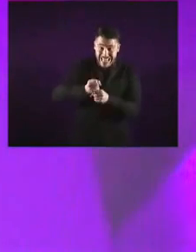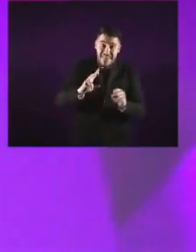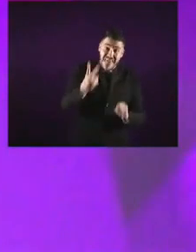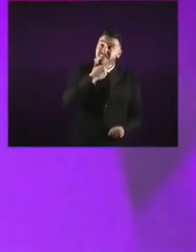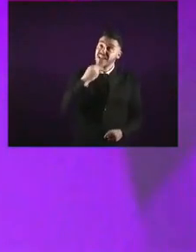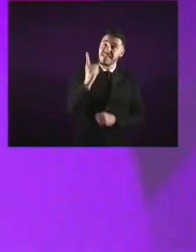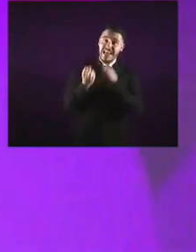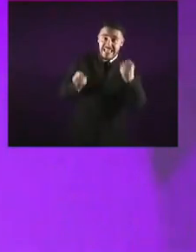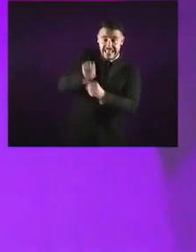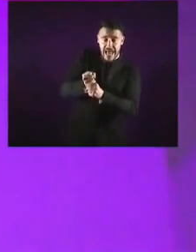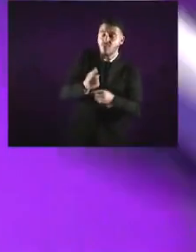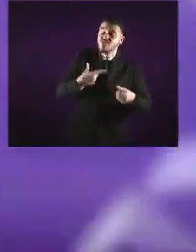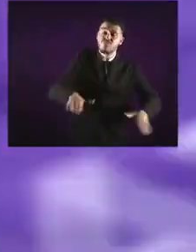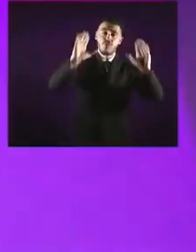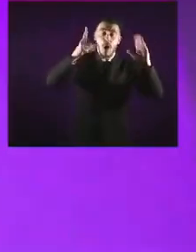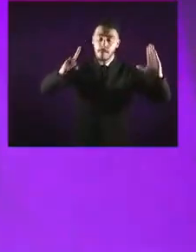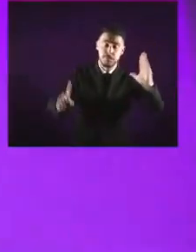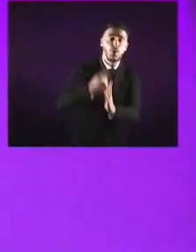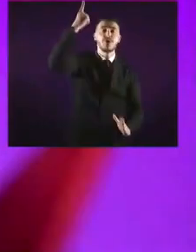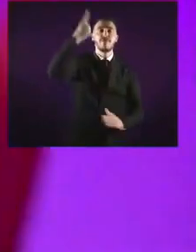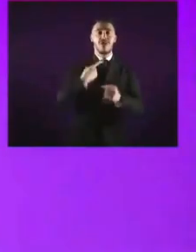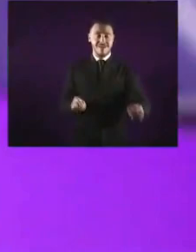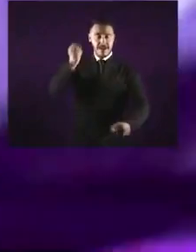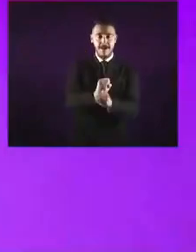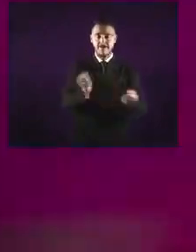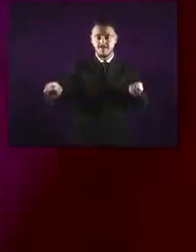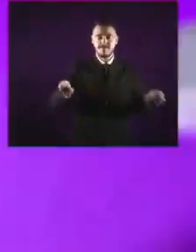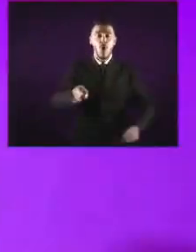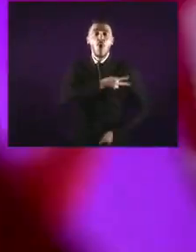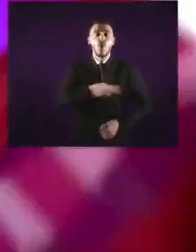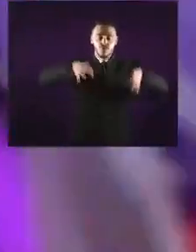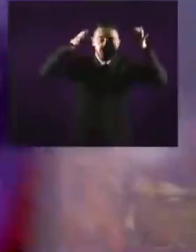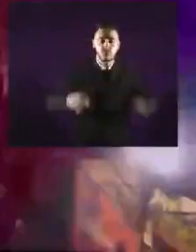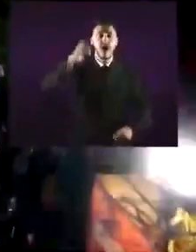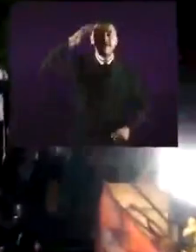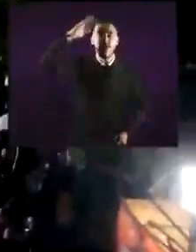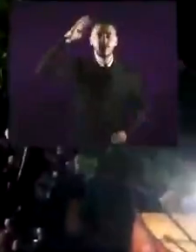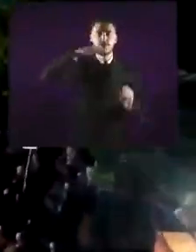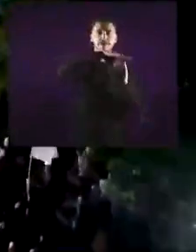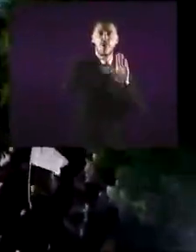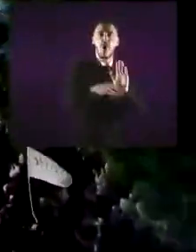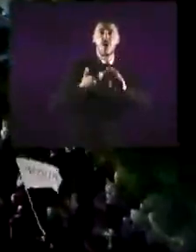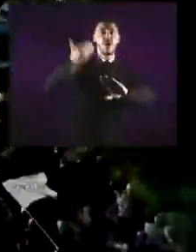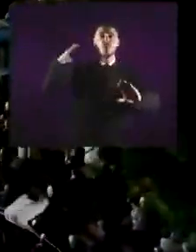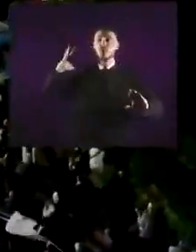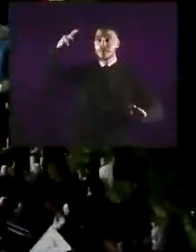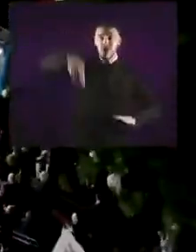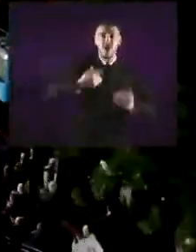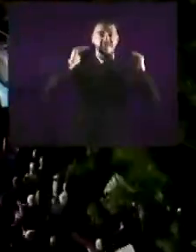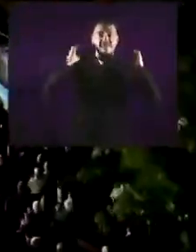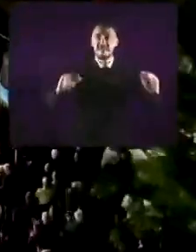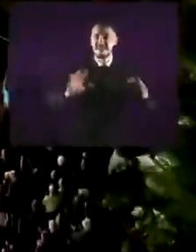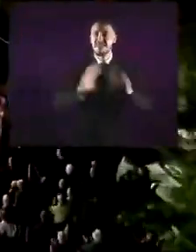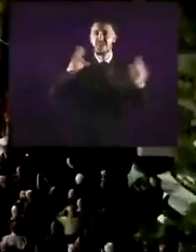πρώτη ευκαιρία να κυβερνήσουμε με βάση το πρόγραμμά μας, με βάση τα θέλω μας και όχι τα πρέπει,